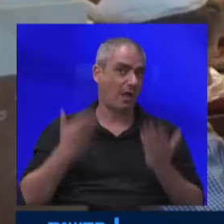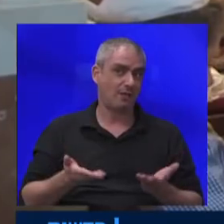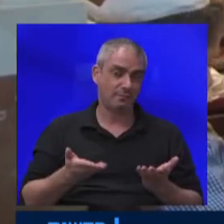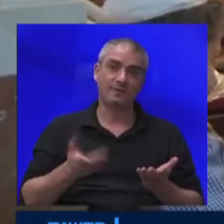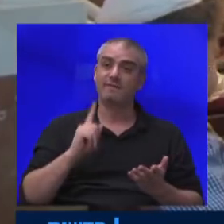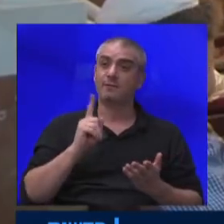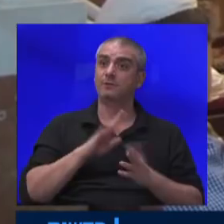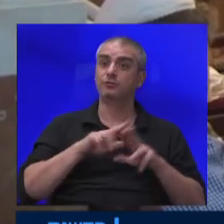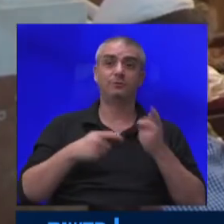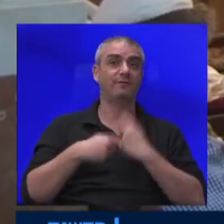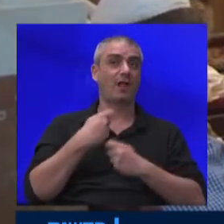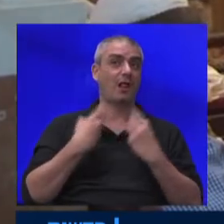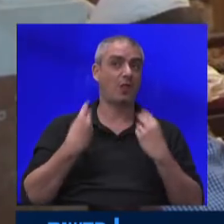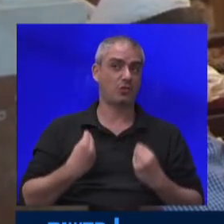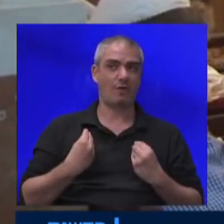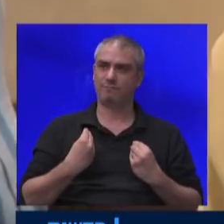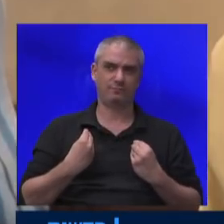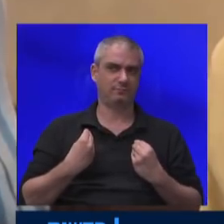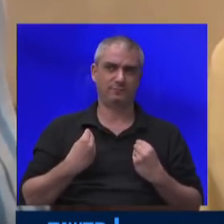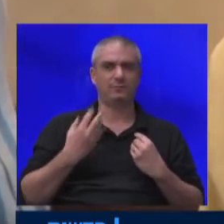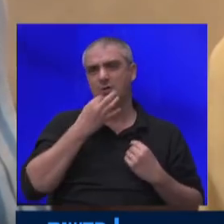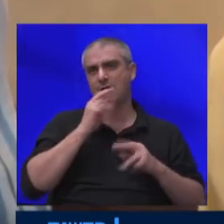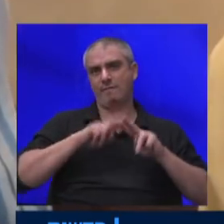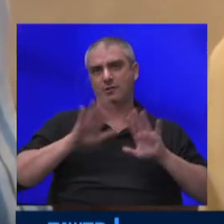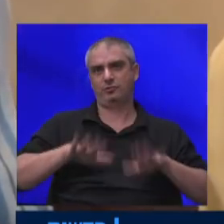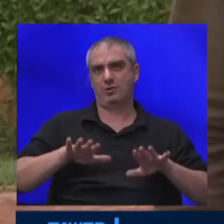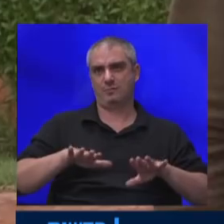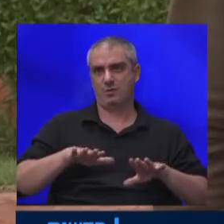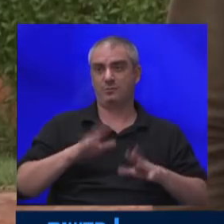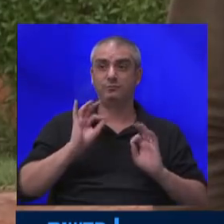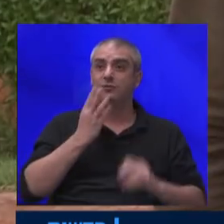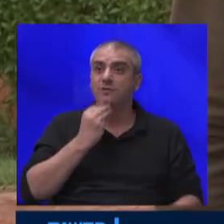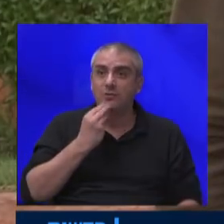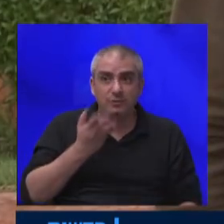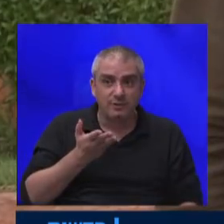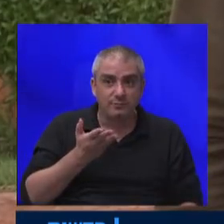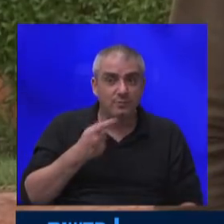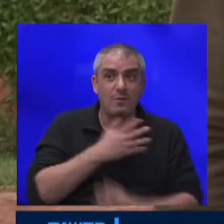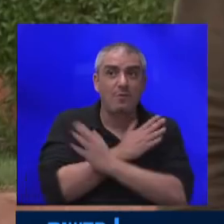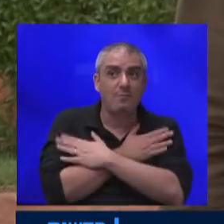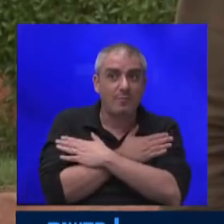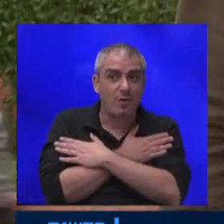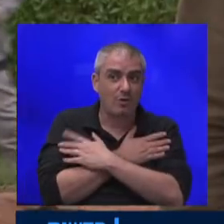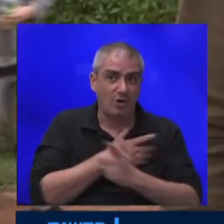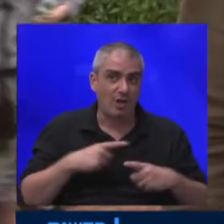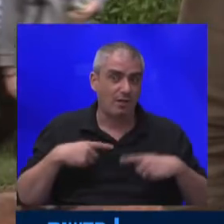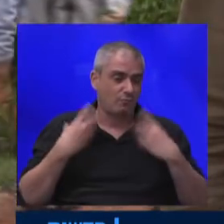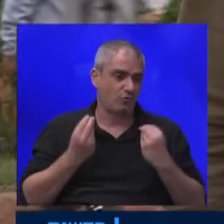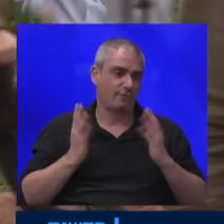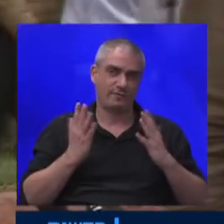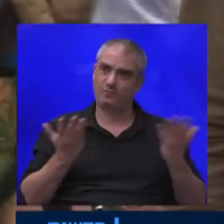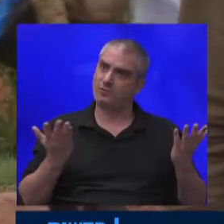טוב, בוודאי מעדיפים להישאר. בשביל היהודים שבמרוקו חיים טובים מאוד, שאין דבר